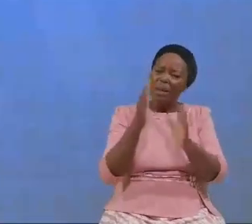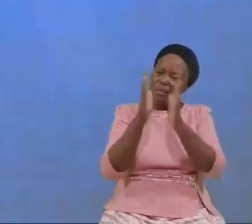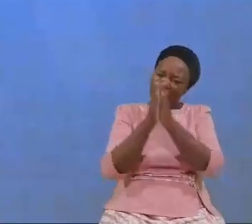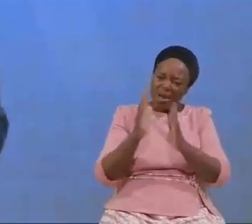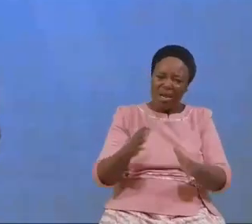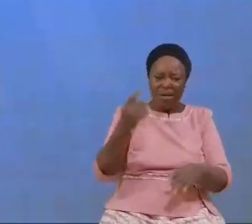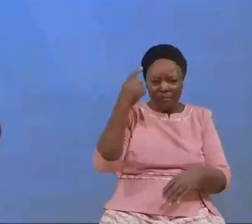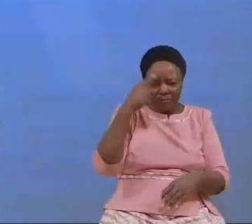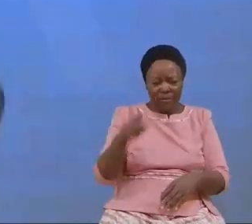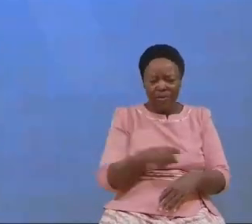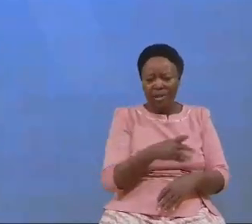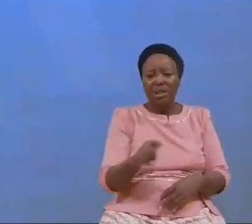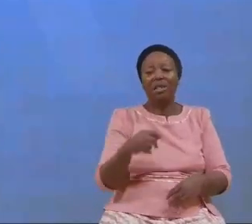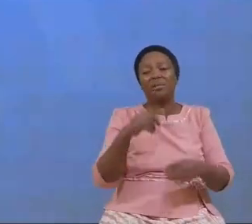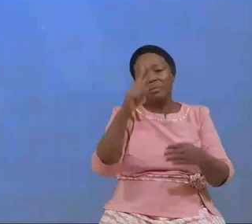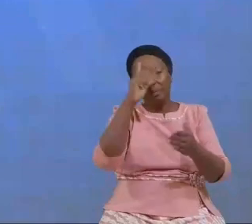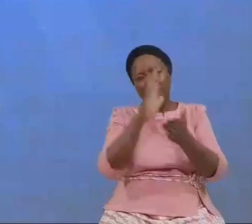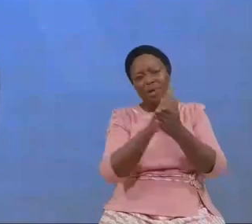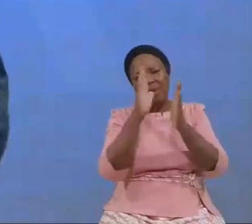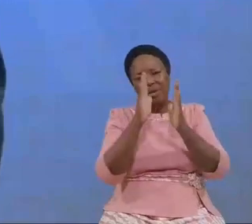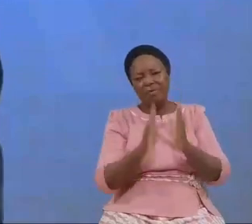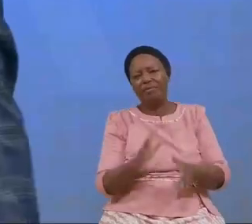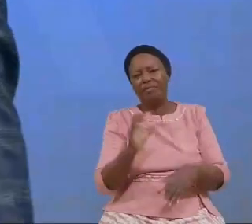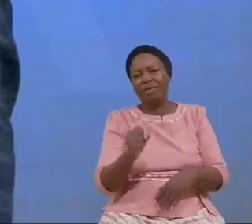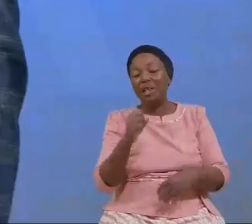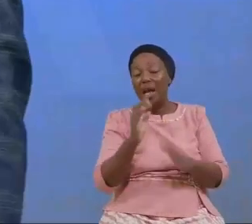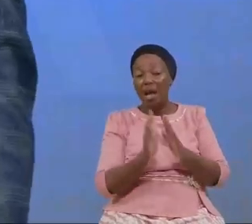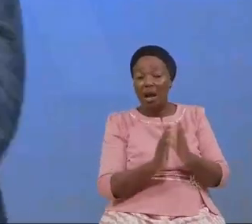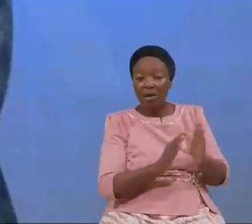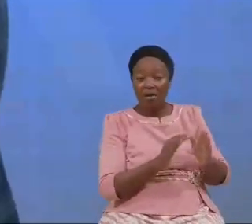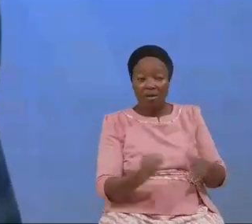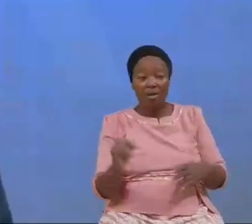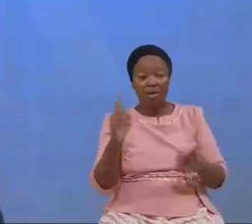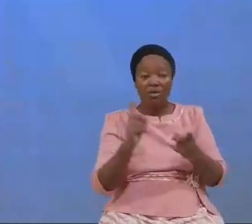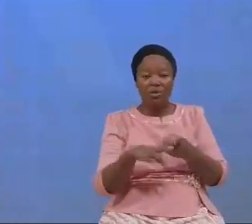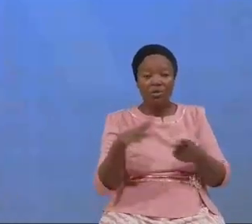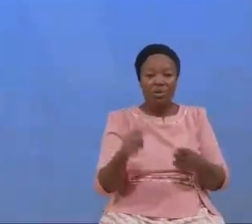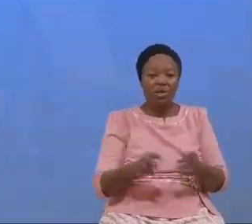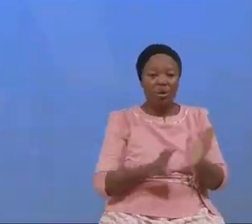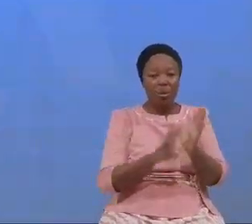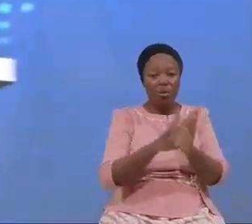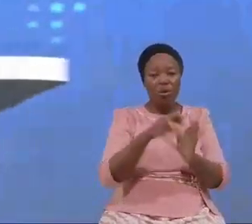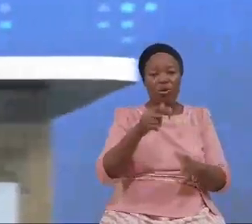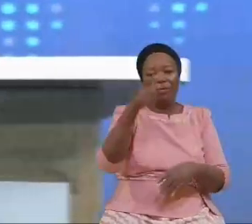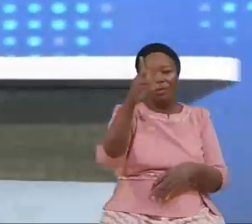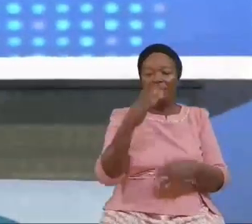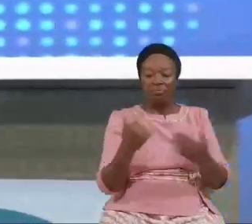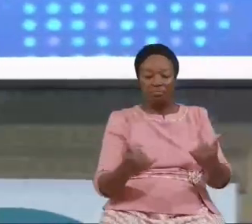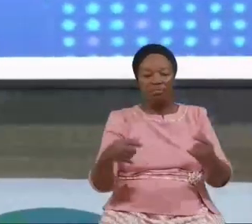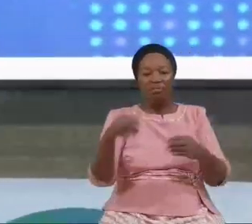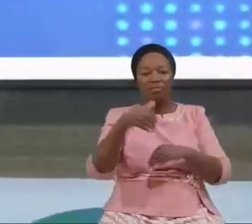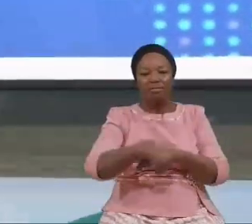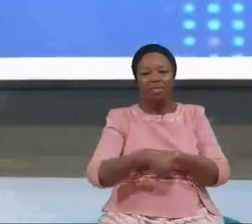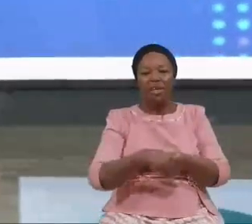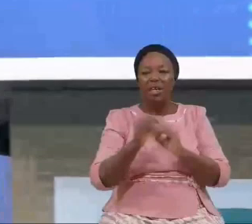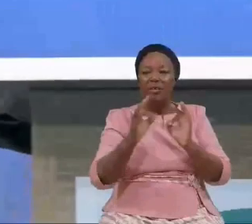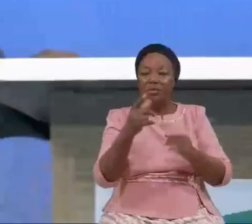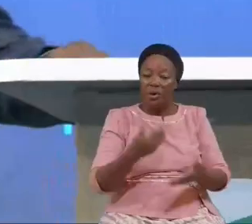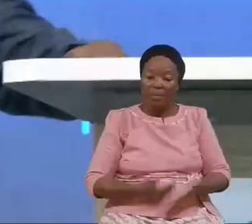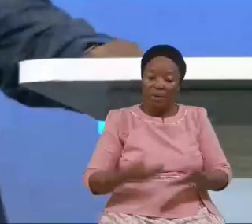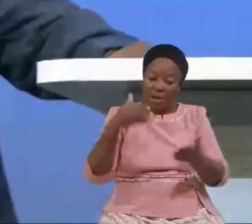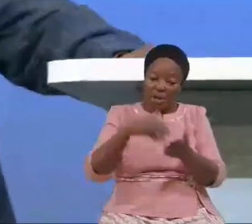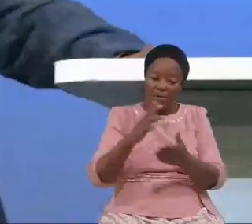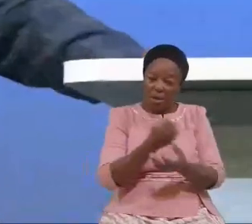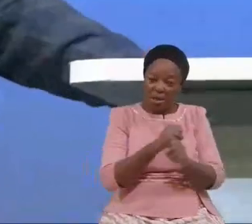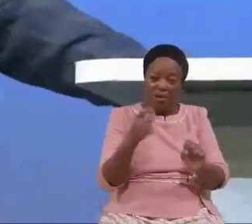pour les saints selon la volonté de Dieu ce soir si tu es né de nouveau